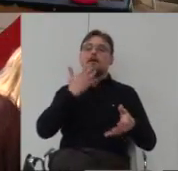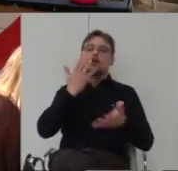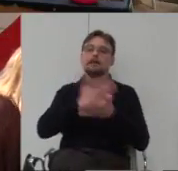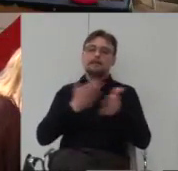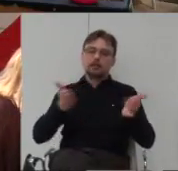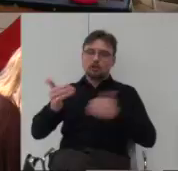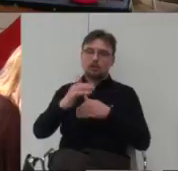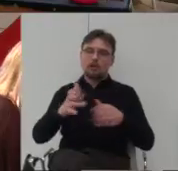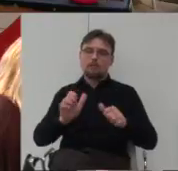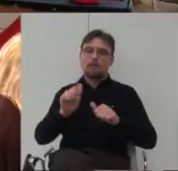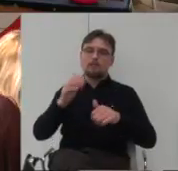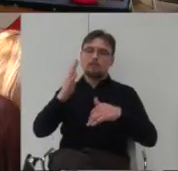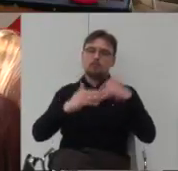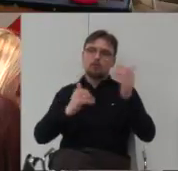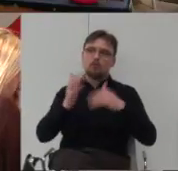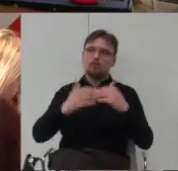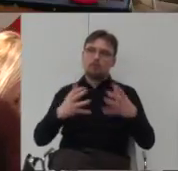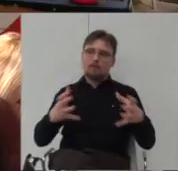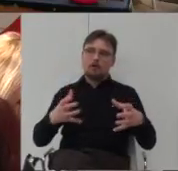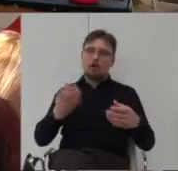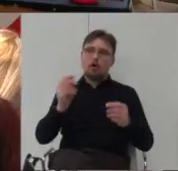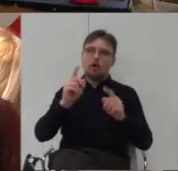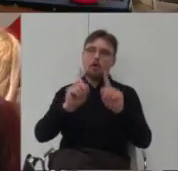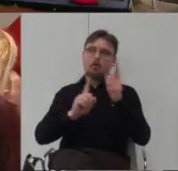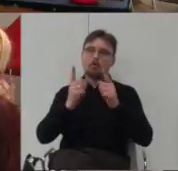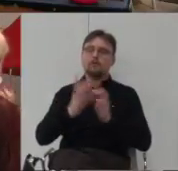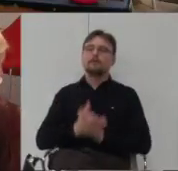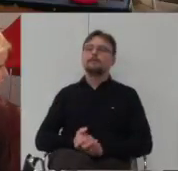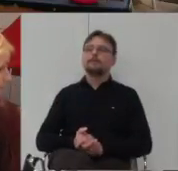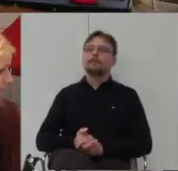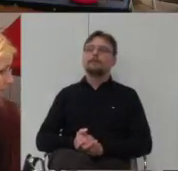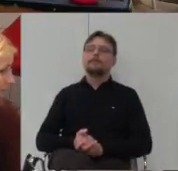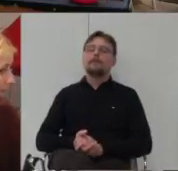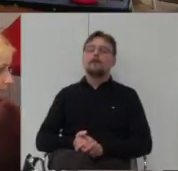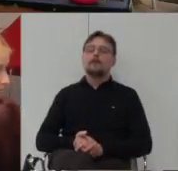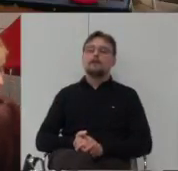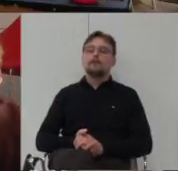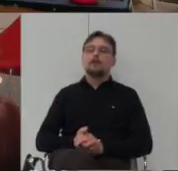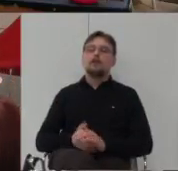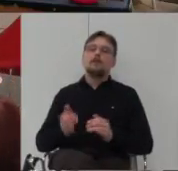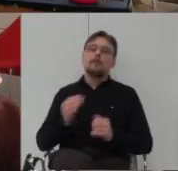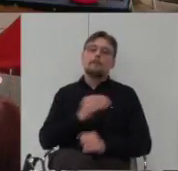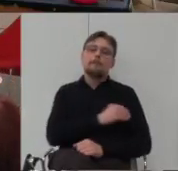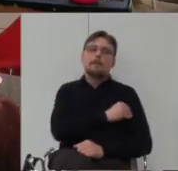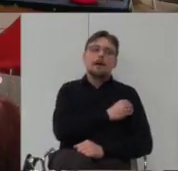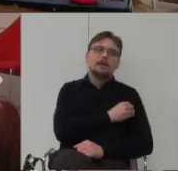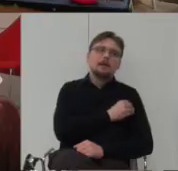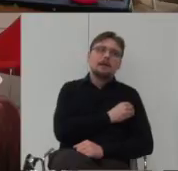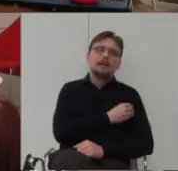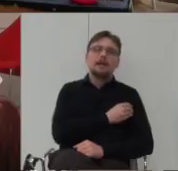czyli przede wszystkim budowanie z mieszkańcami, jakieś proste, pozyskane, przyniesione przez sąsiadów materiały.